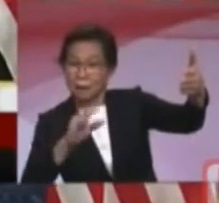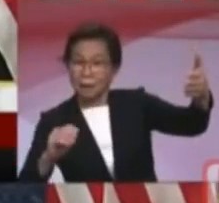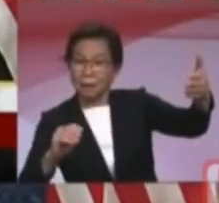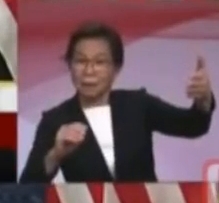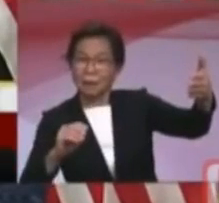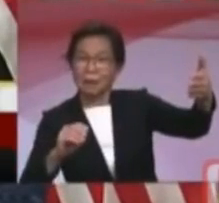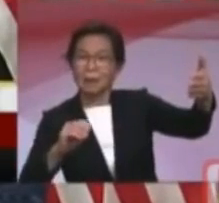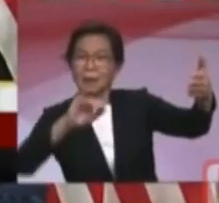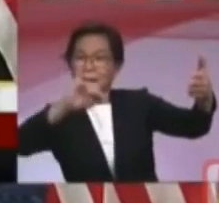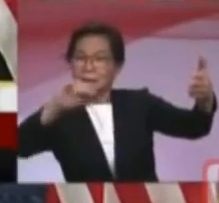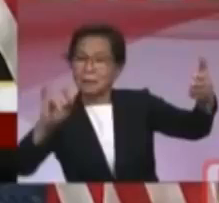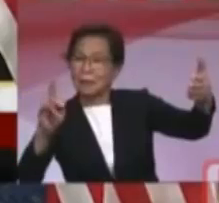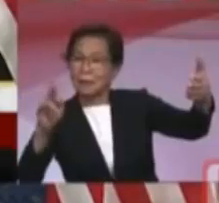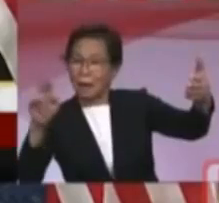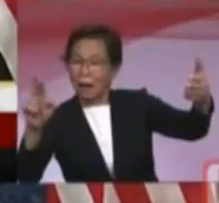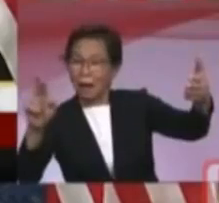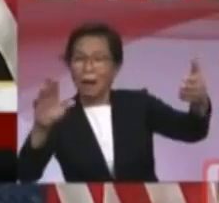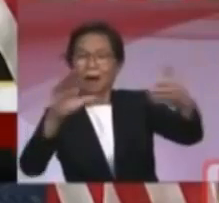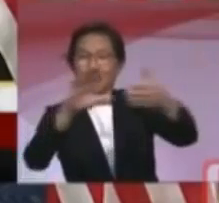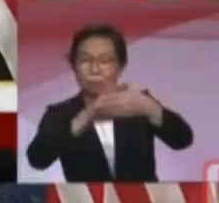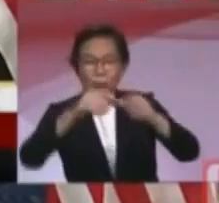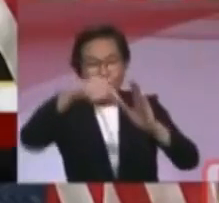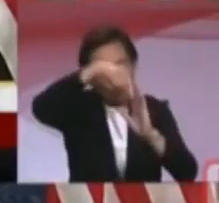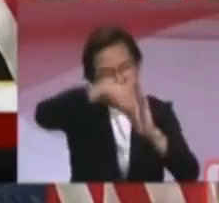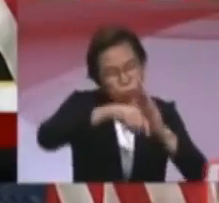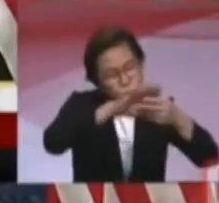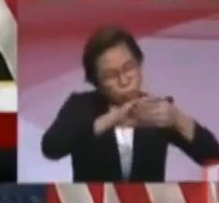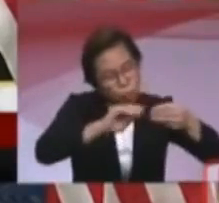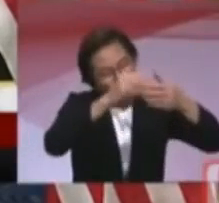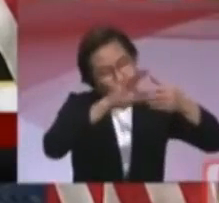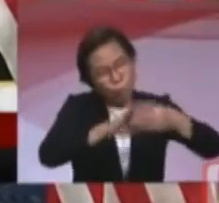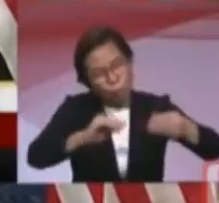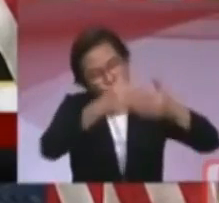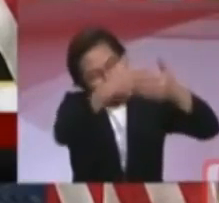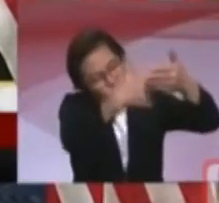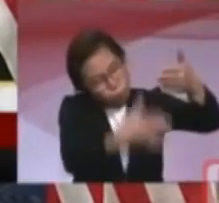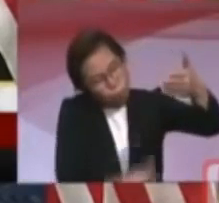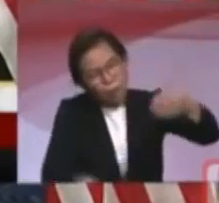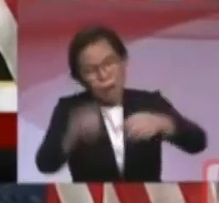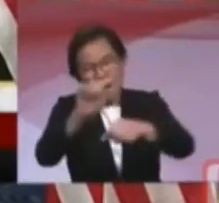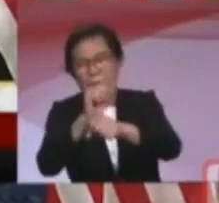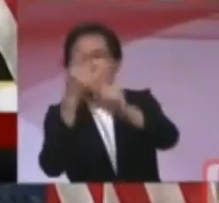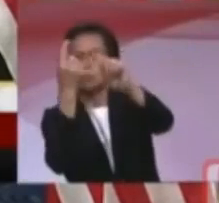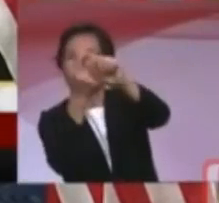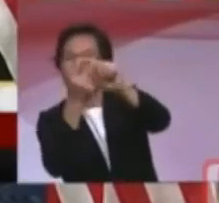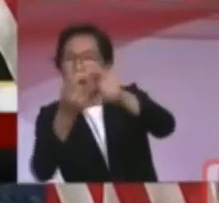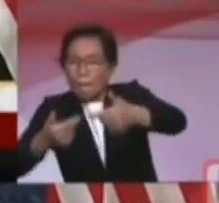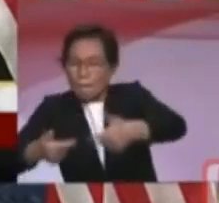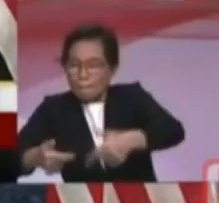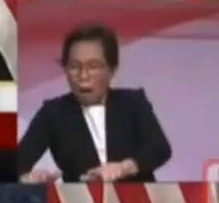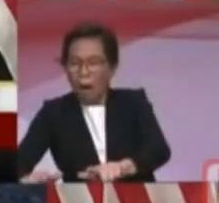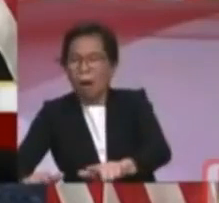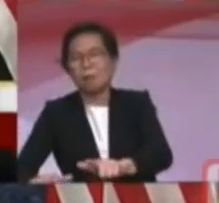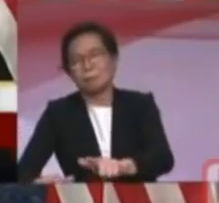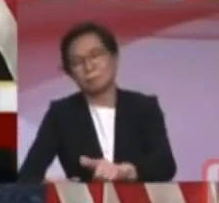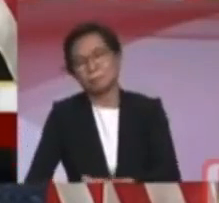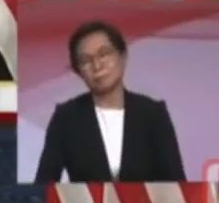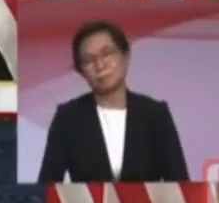kerja Raya juga akan memperinci kan butiran kejar-kejar pembinaan yang dibenarkan beroperasi